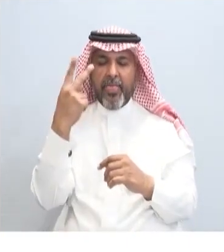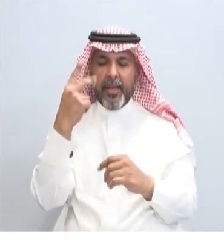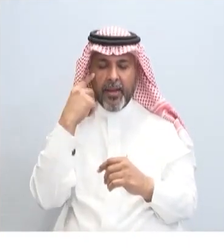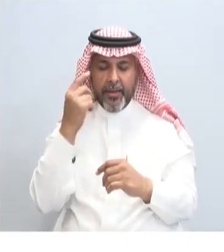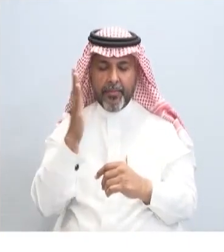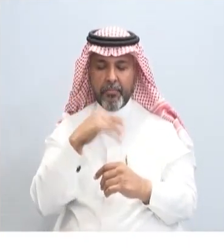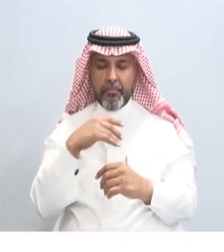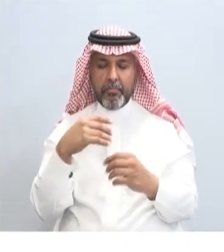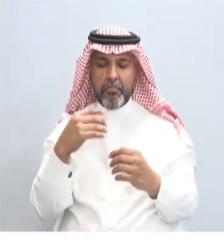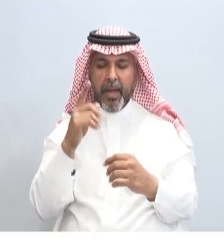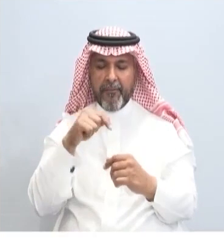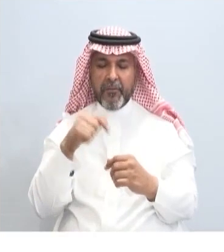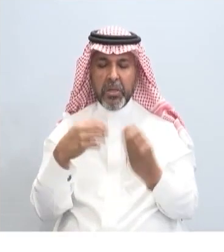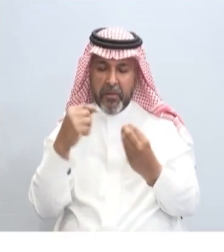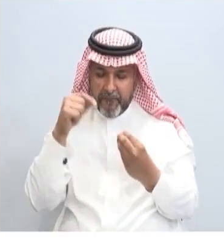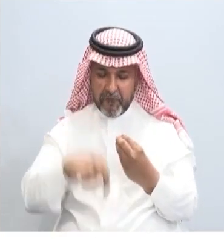غير متنافيين